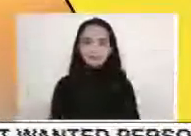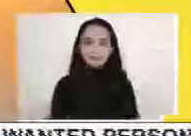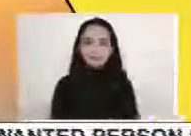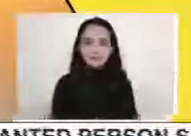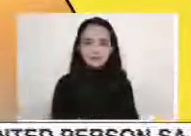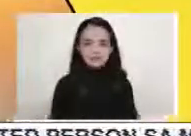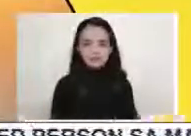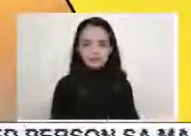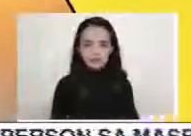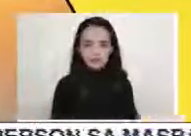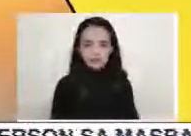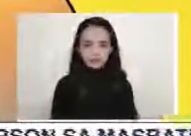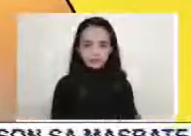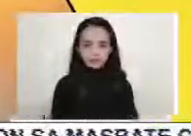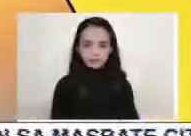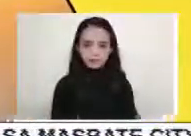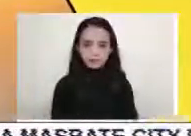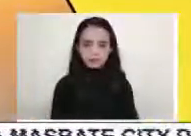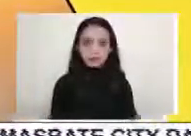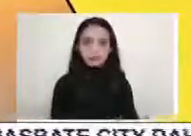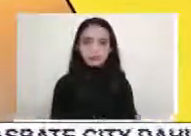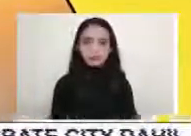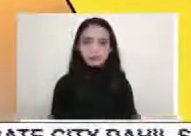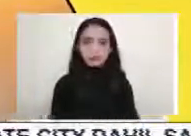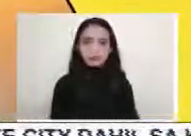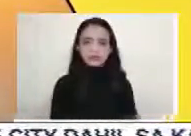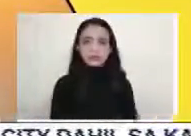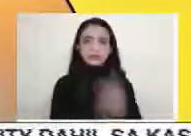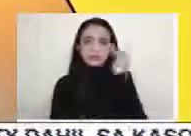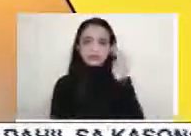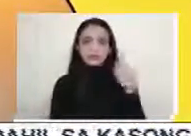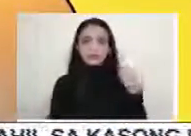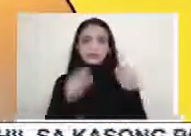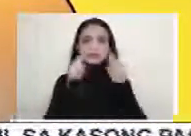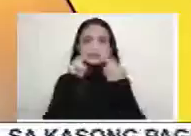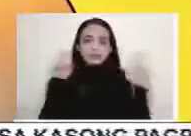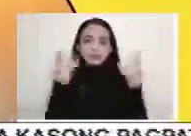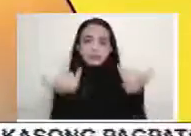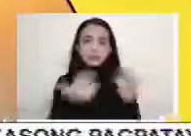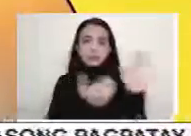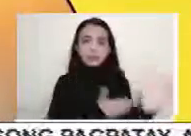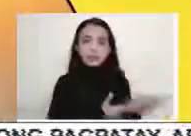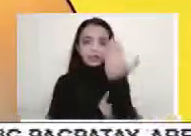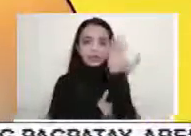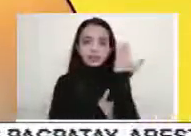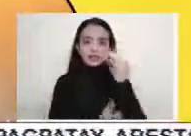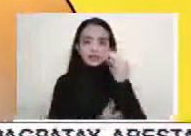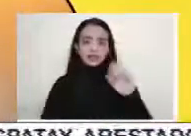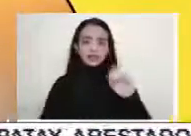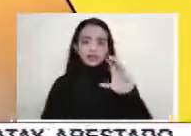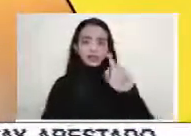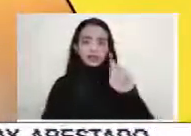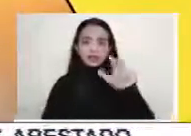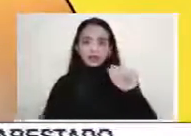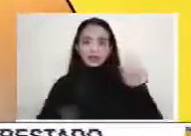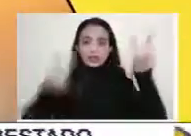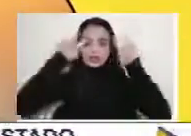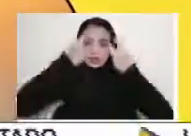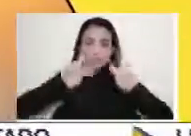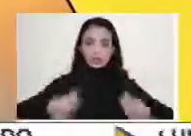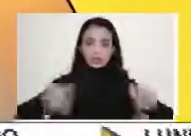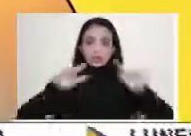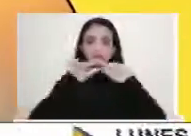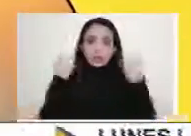Naglabas ng quarantine reclassification ng Malacañang sa ilang lugar sa bansa. Kabilang sa nabago ang lungsod ng Cebu na nasa ilalim na